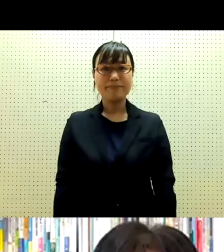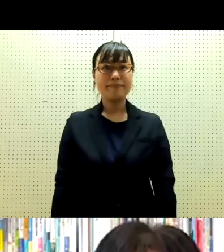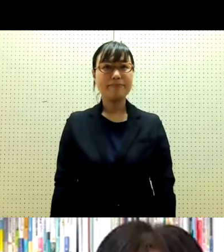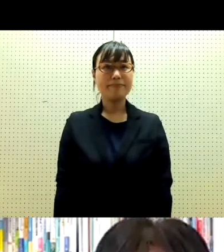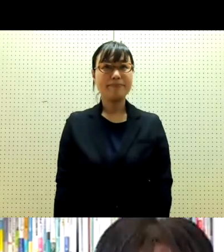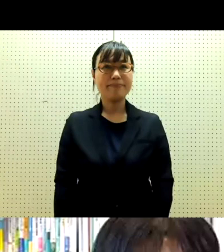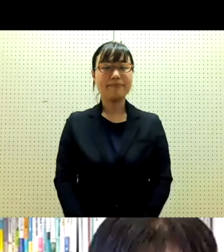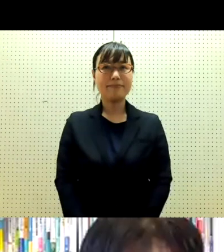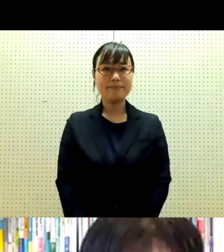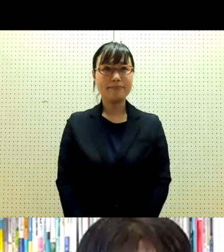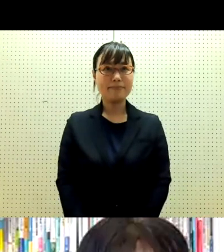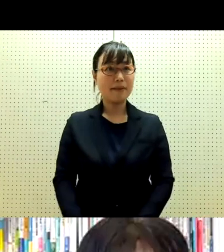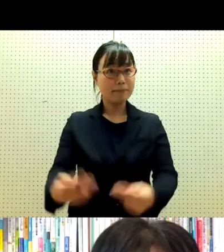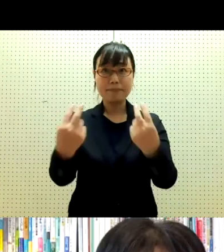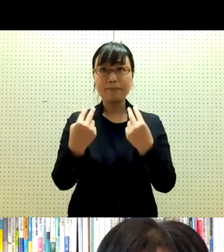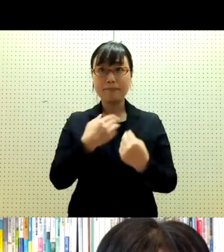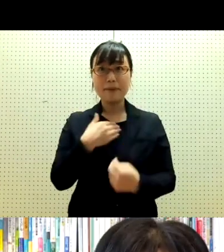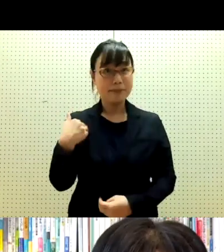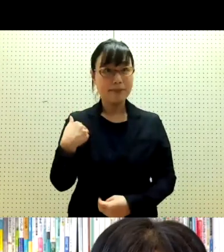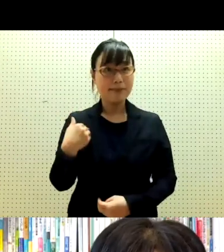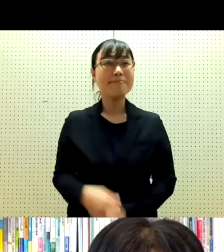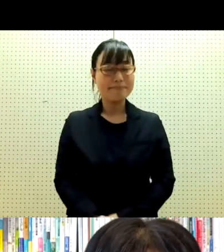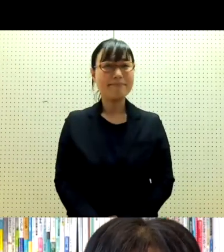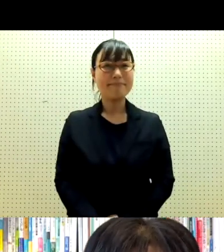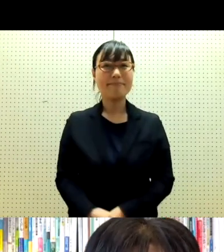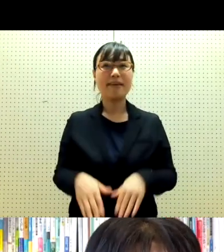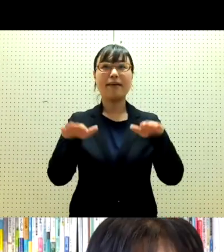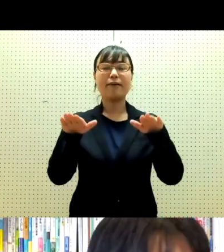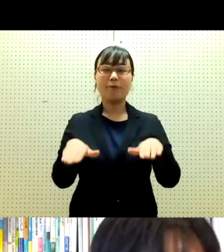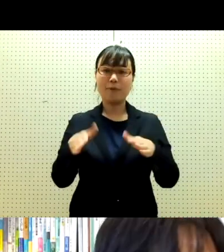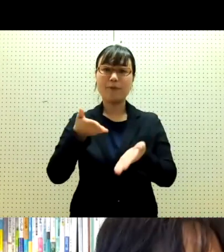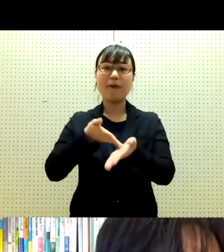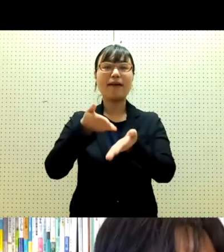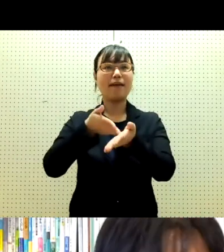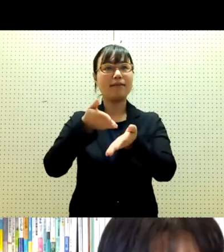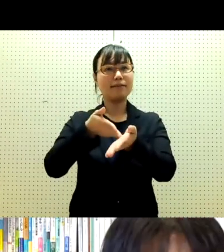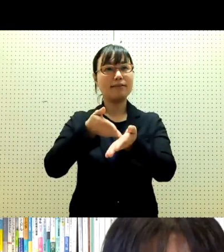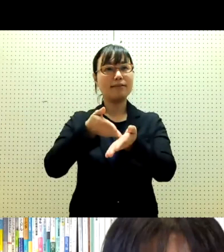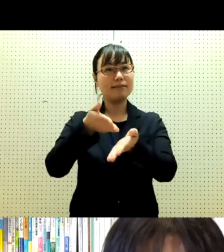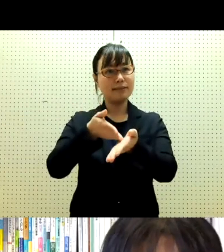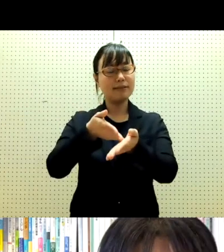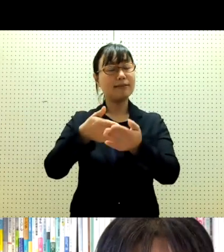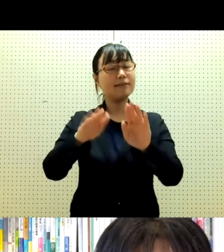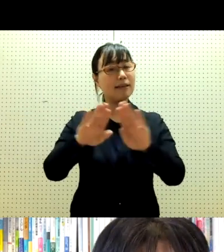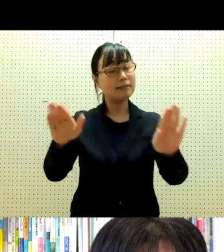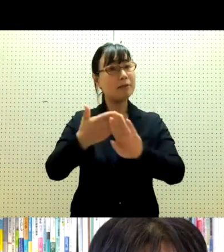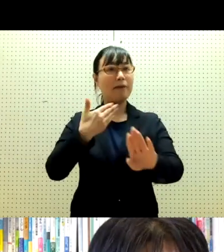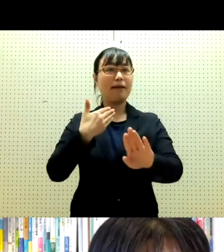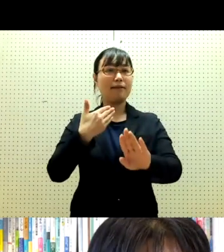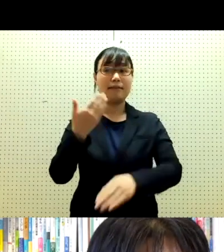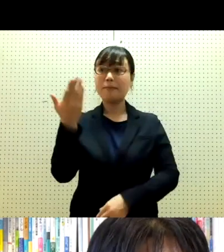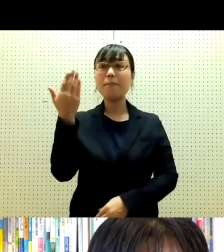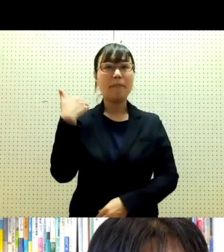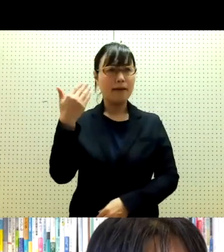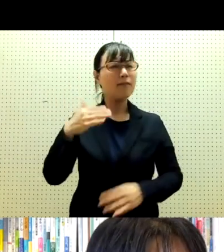はい、映っておりますでしょうか。今日の、お話にの先立ってですね、前回どのような、お話だ